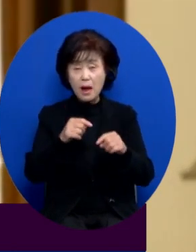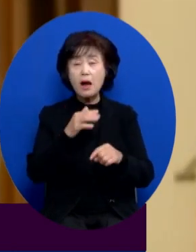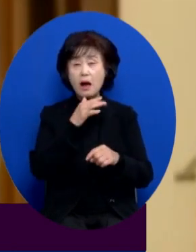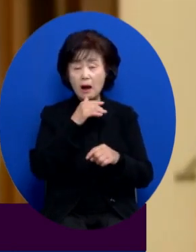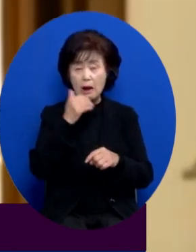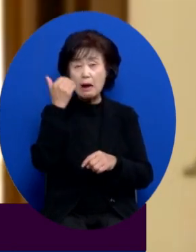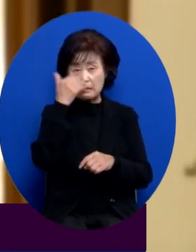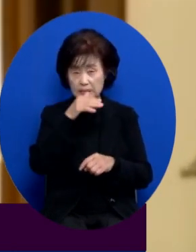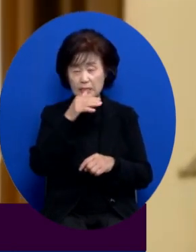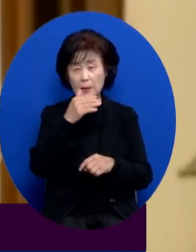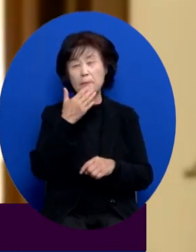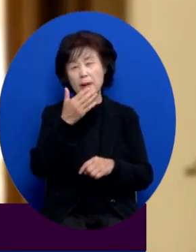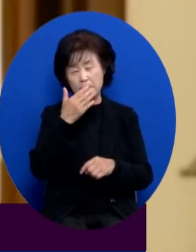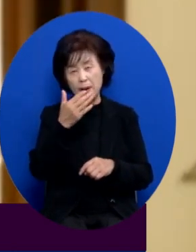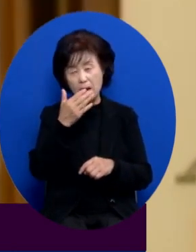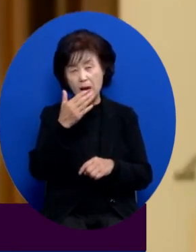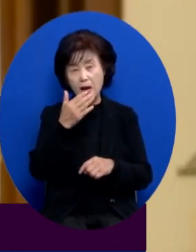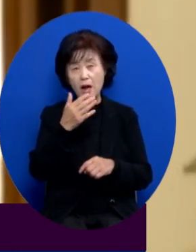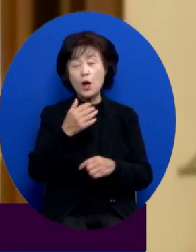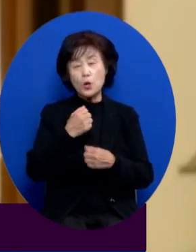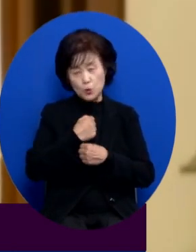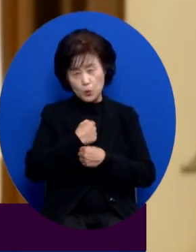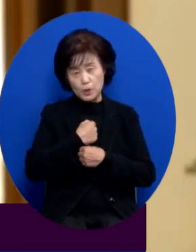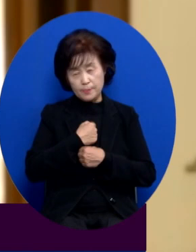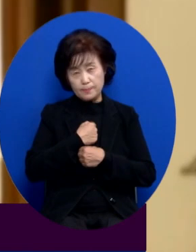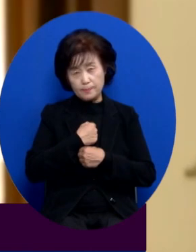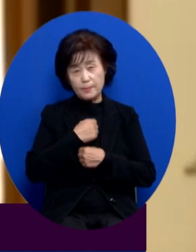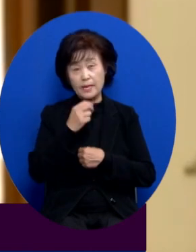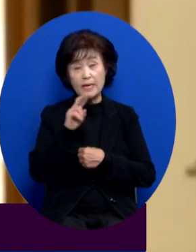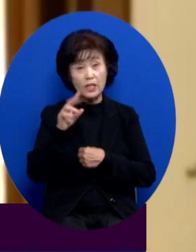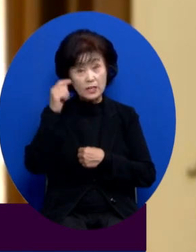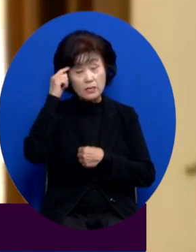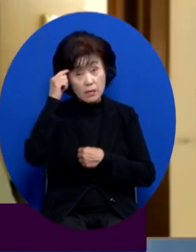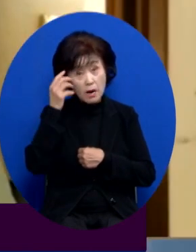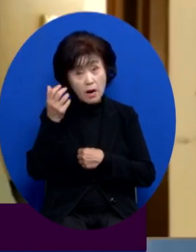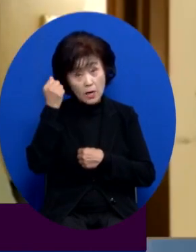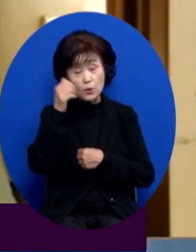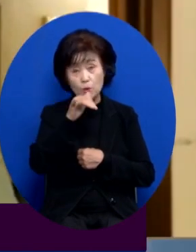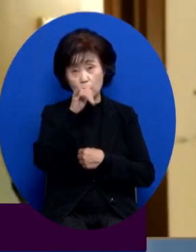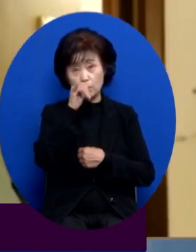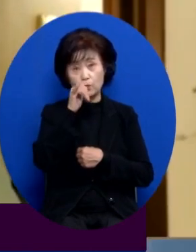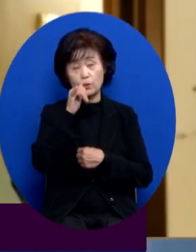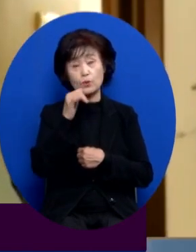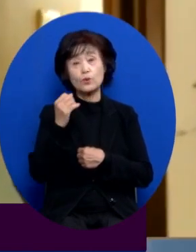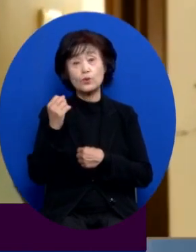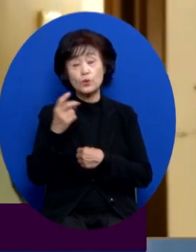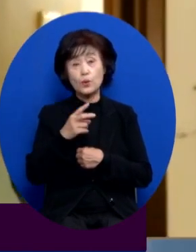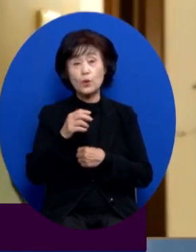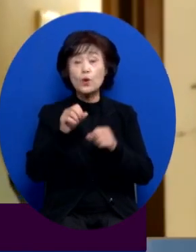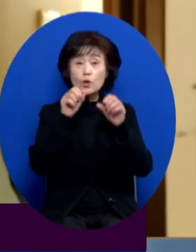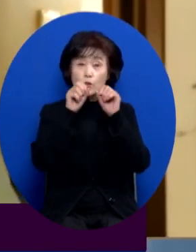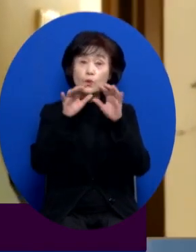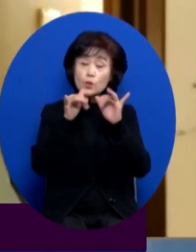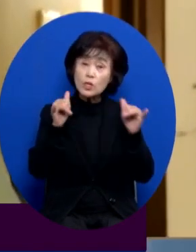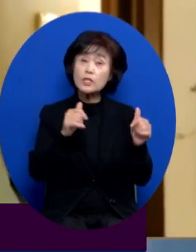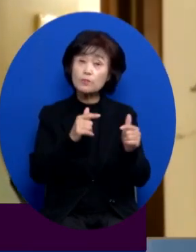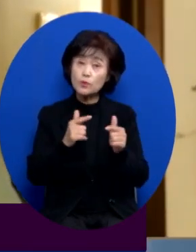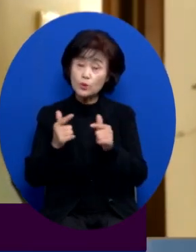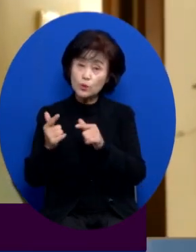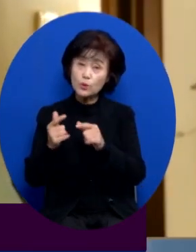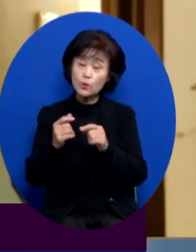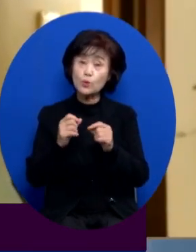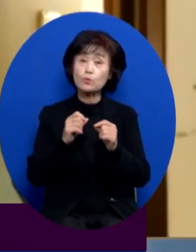터졌구나. 그러면 이제 뭐또 조심해야 되겠다라는 생각들을 하실 거고요. 선교사님들도